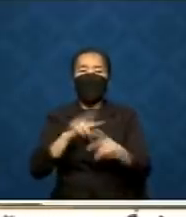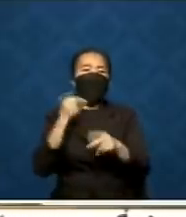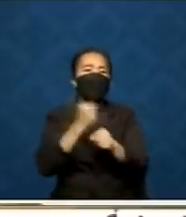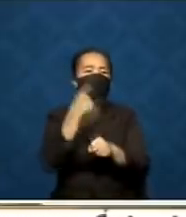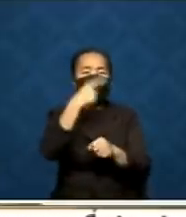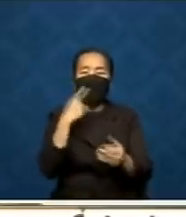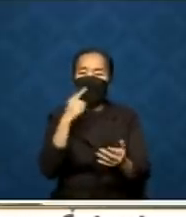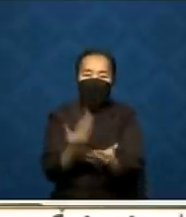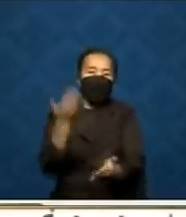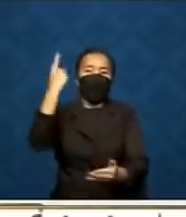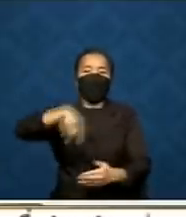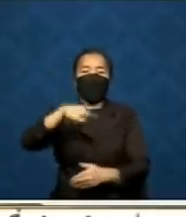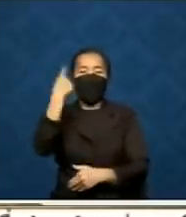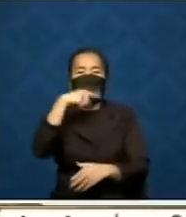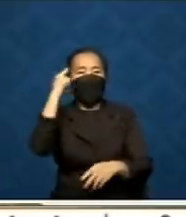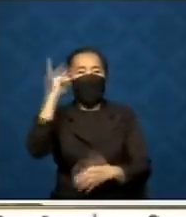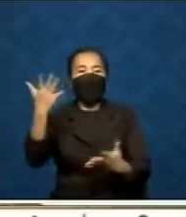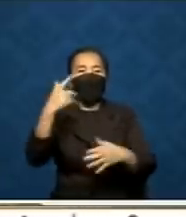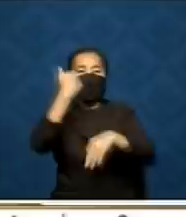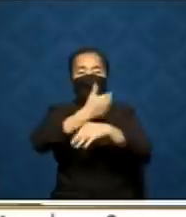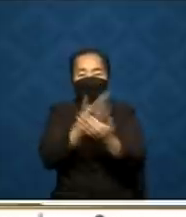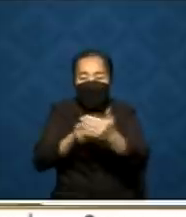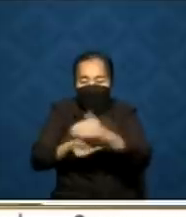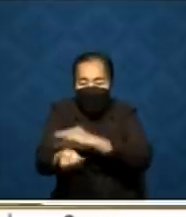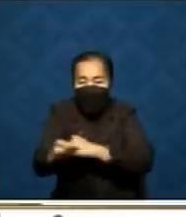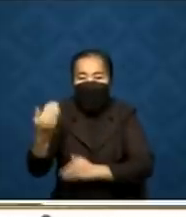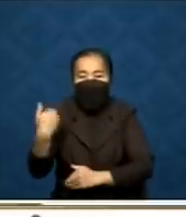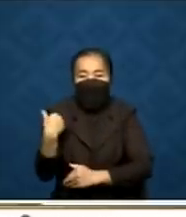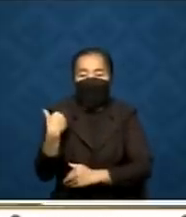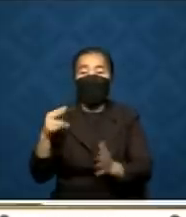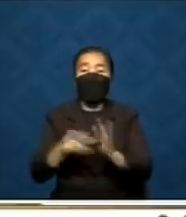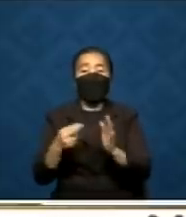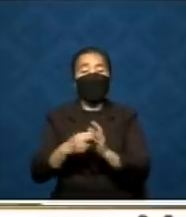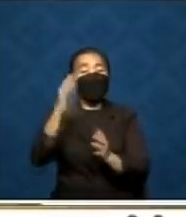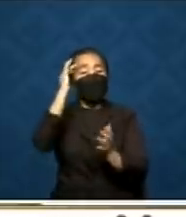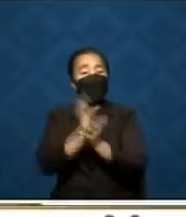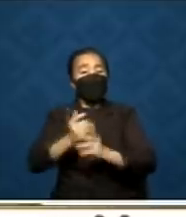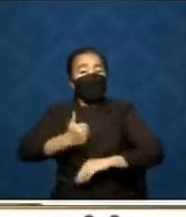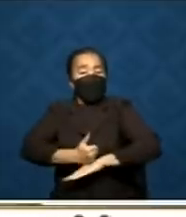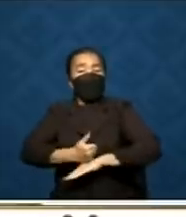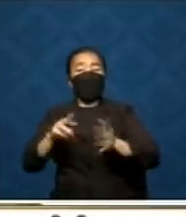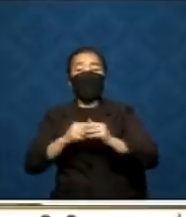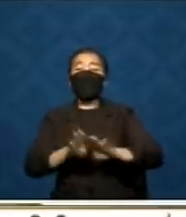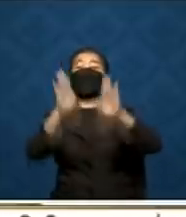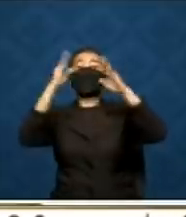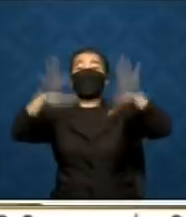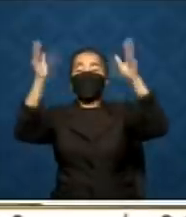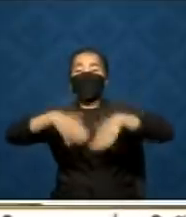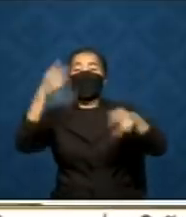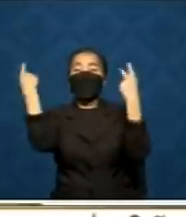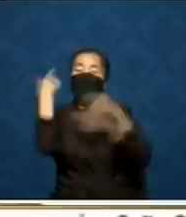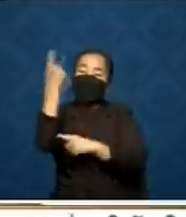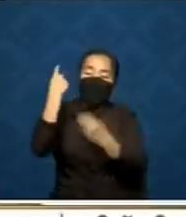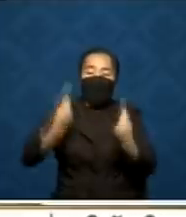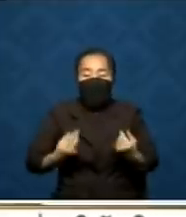ราคาแพงใครผู้ขับตรงนั้นราคาแพงก็แสดงว่าเส้นใหญ่ก็เลยเปิดเปิดได้ก็เลยไปเที่ยวเที่ยวได้ก็เลยติด